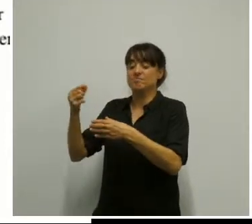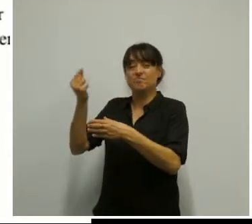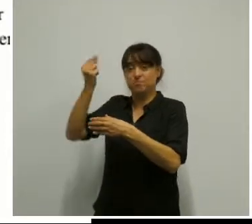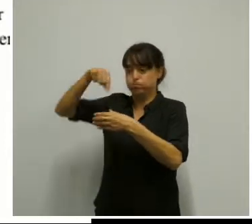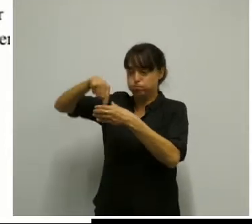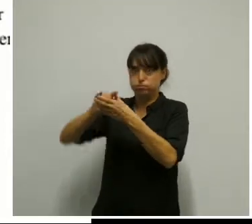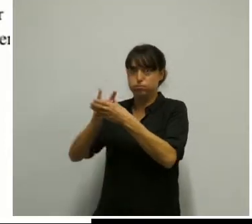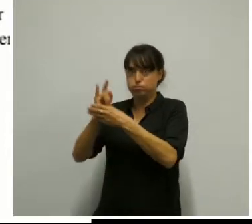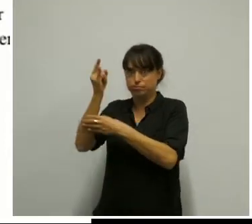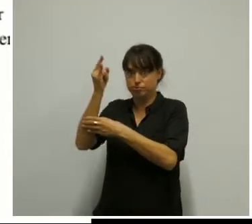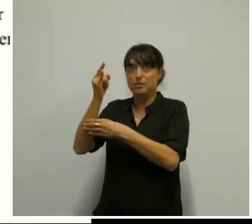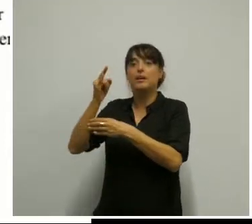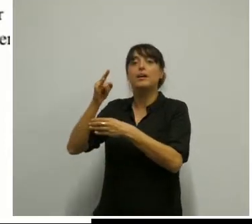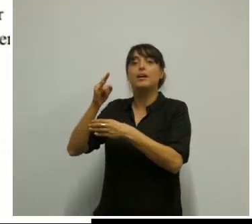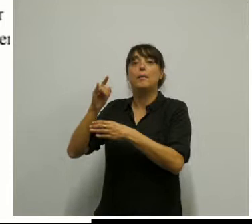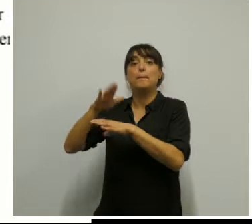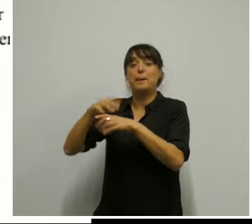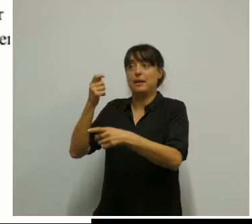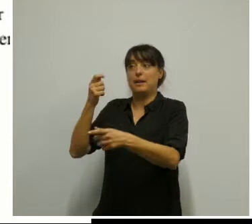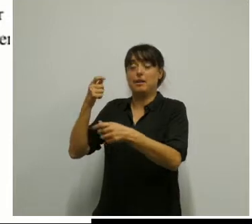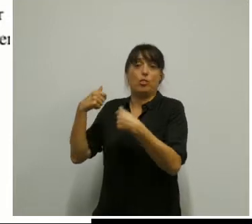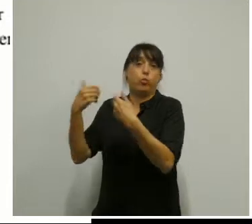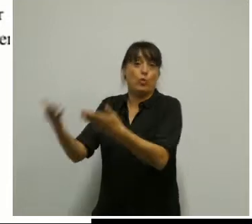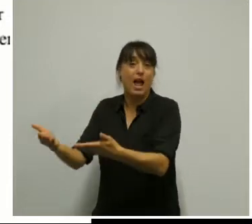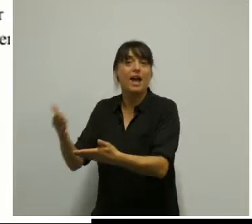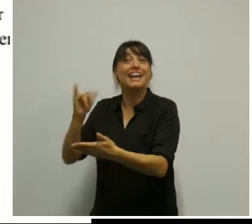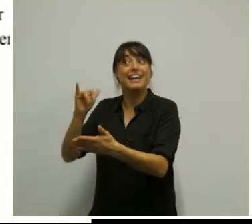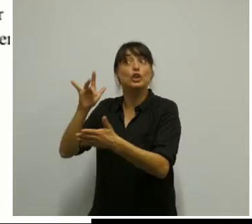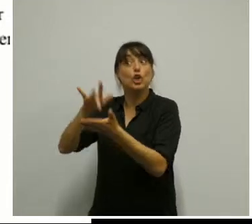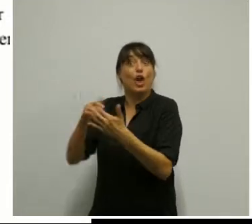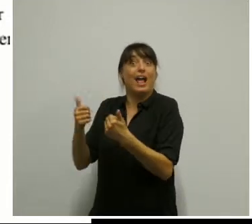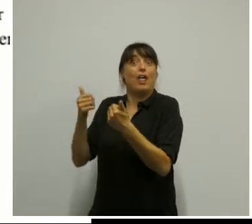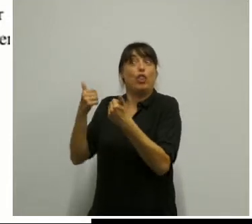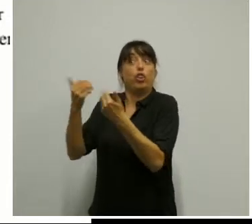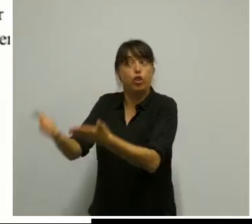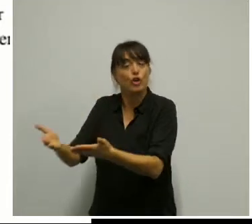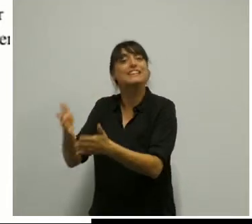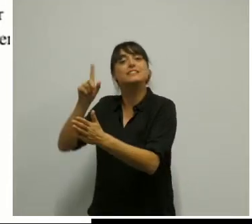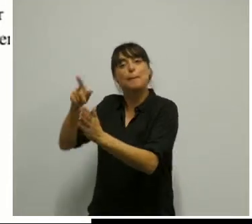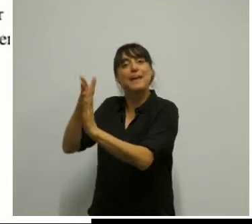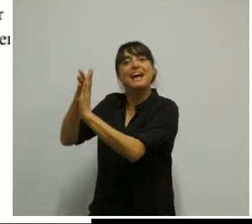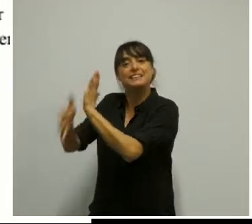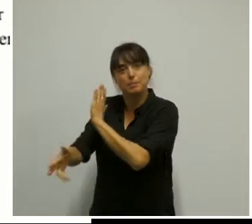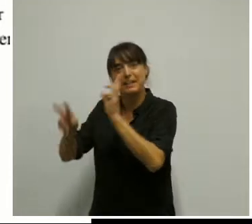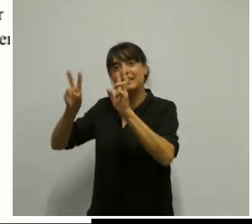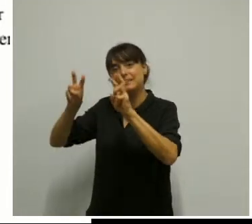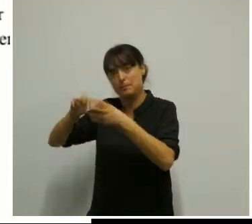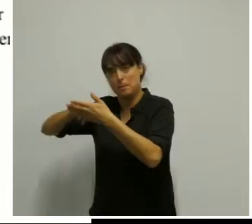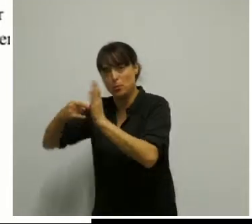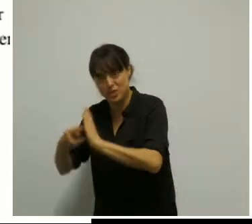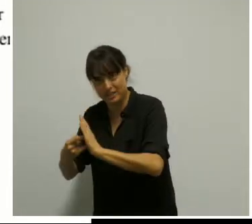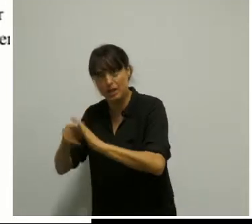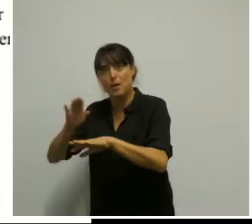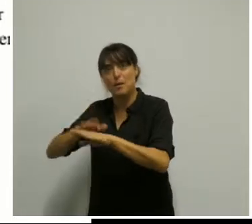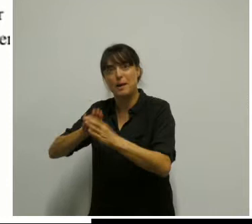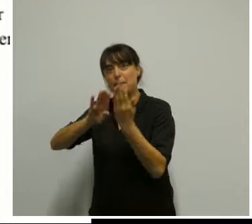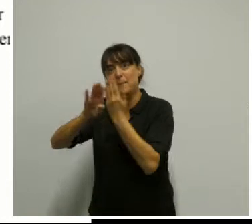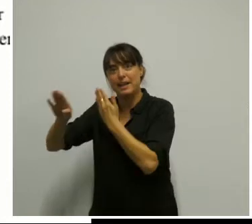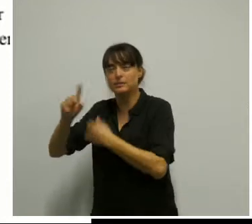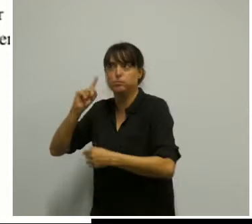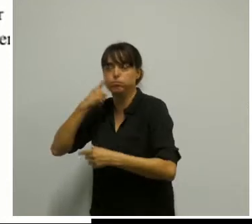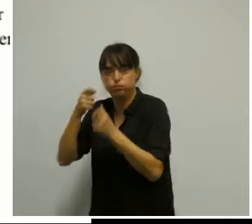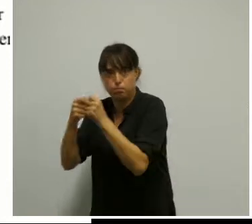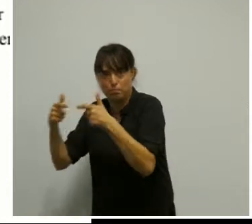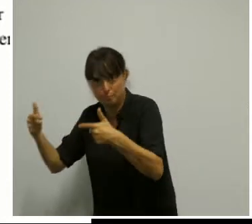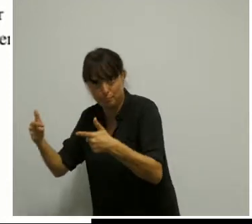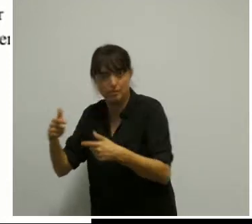una quantitat d'activitats, ens vam compitxar amb les glòries també perquè ens deixessin estar allà. Vull dir, vam